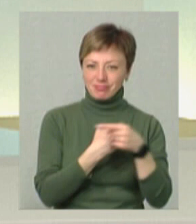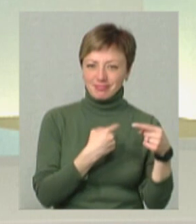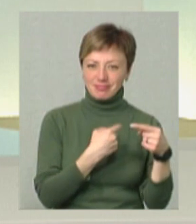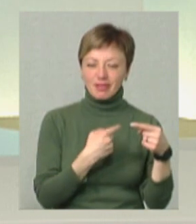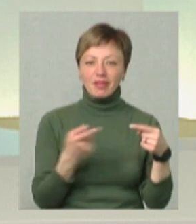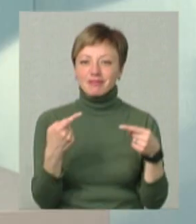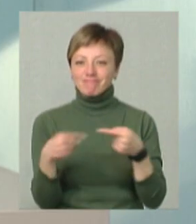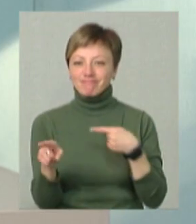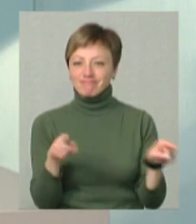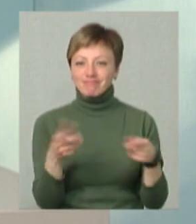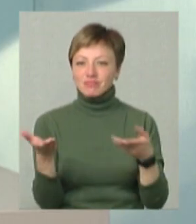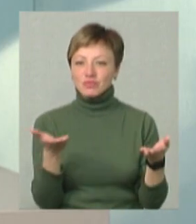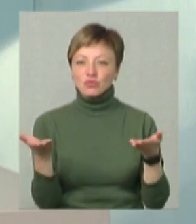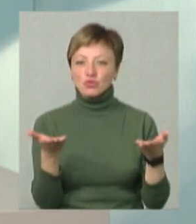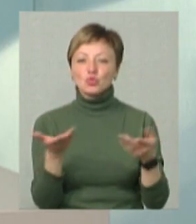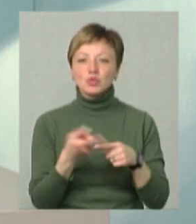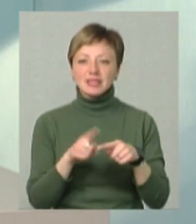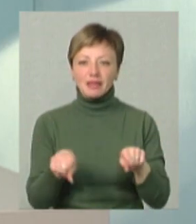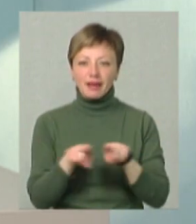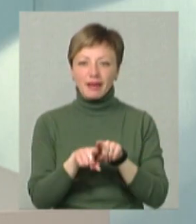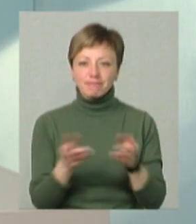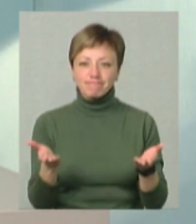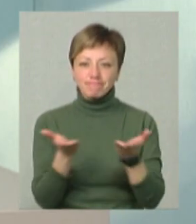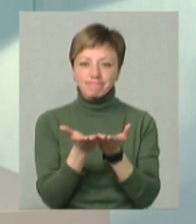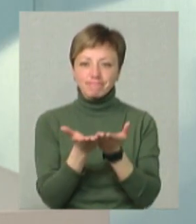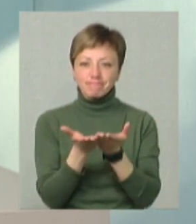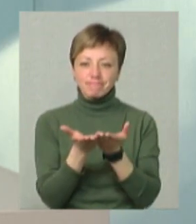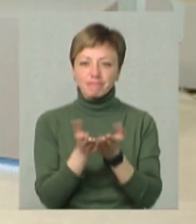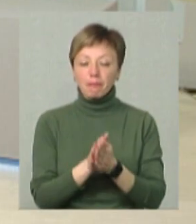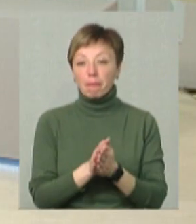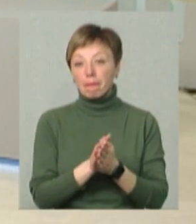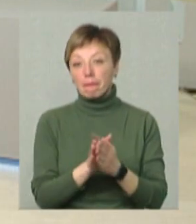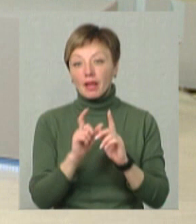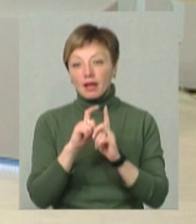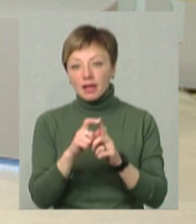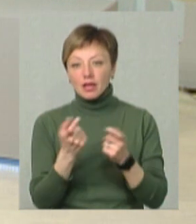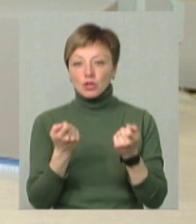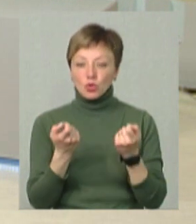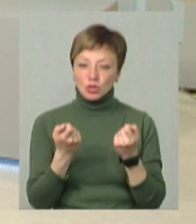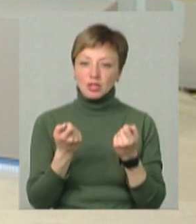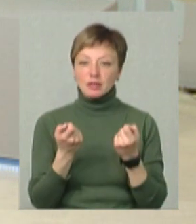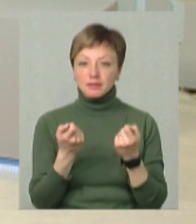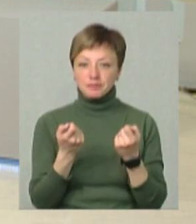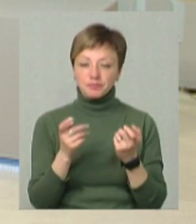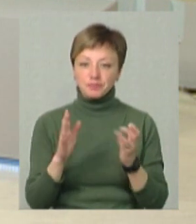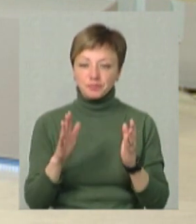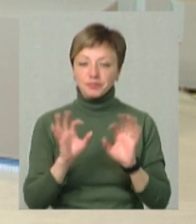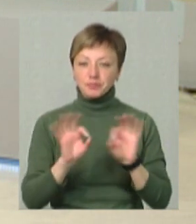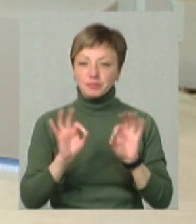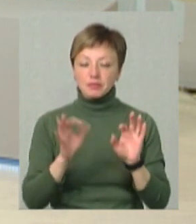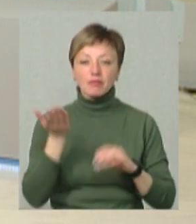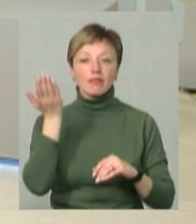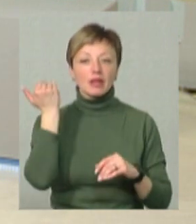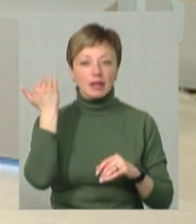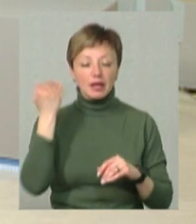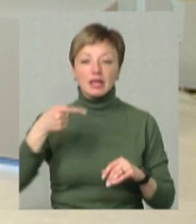В чому відмінність? Що це таке? Ну, тут знову ж трошки вдамося до витоків. В свій час,